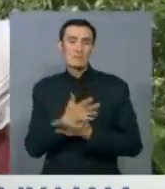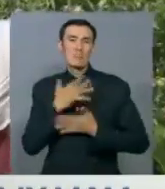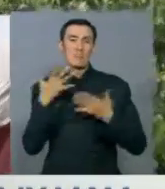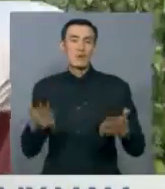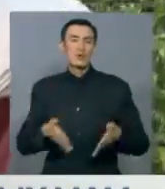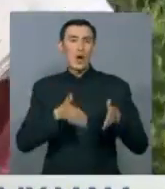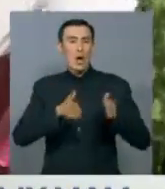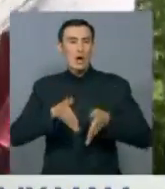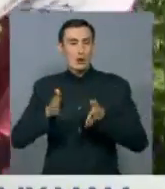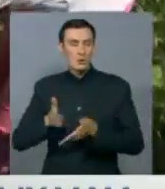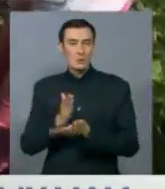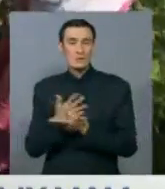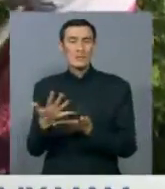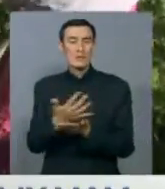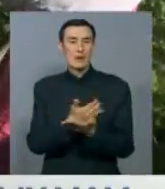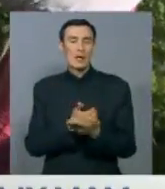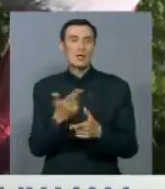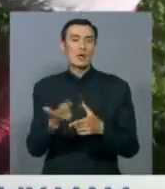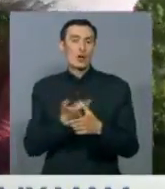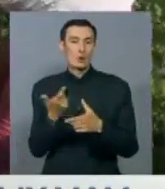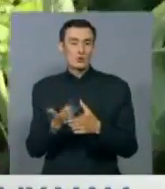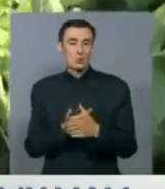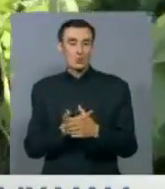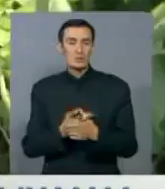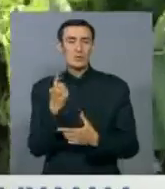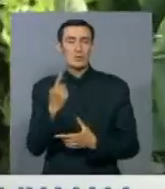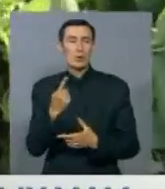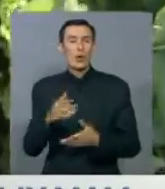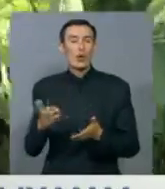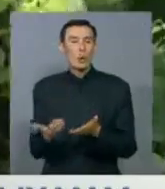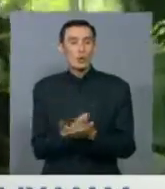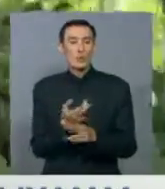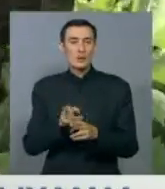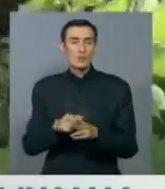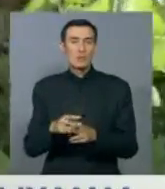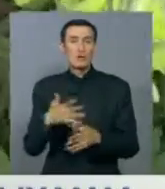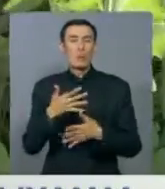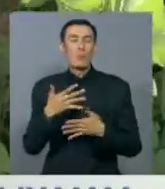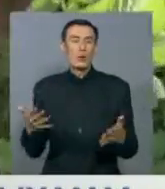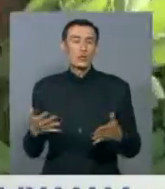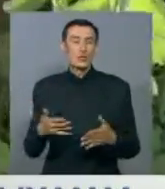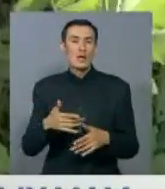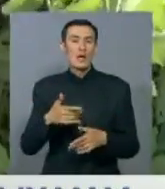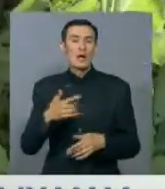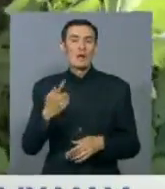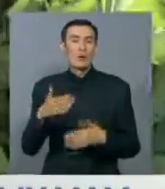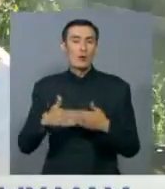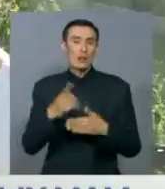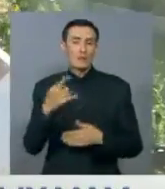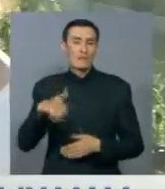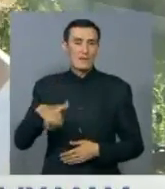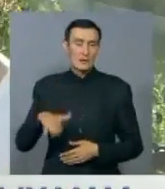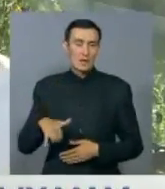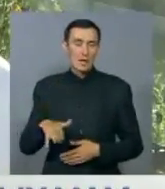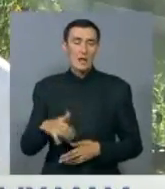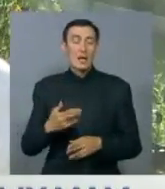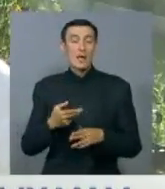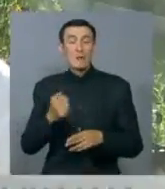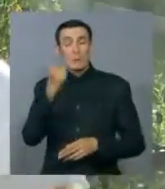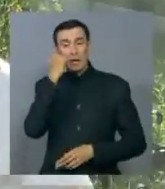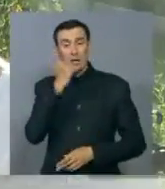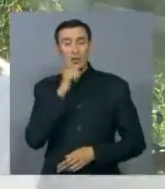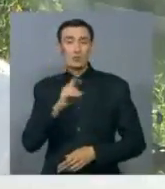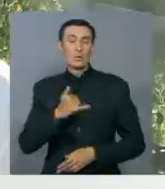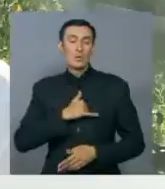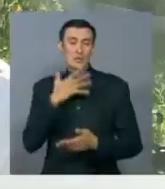и Людмила собирают первый урожай картофеля. С одной лунки больше полведра клубней. Довольно молодые мамы. Благодаря тому, что у нас